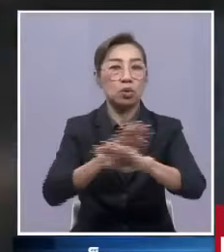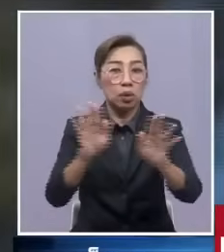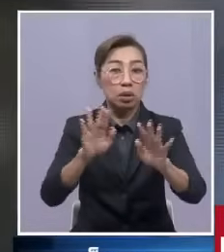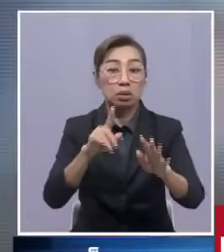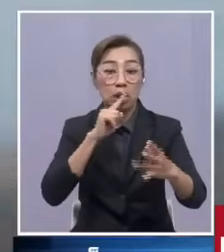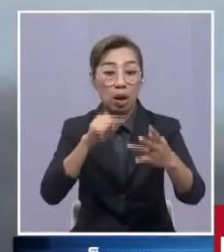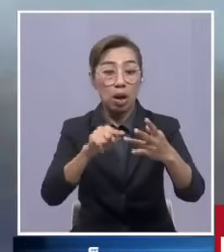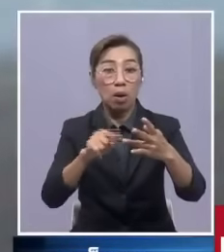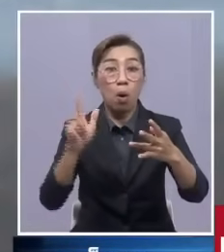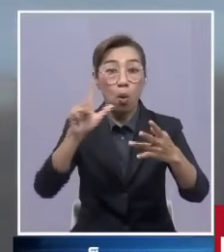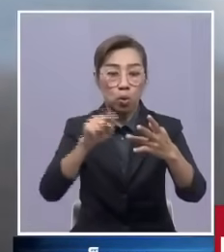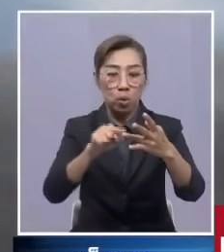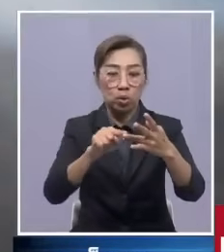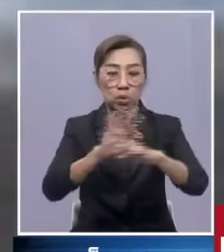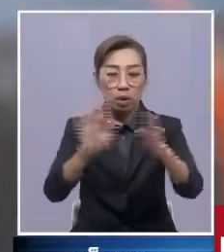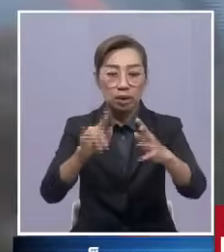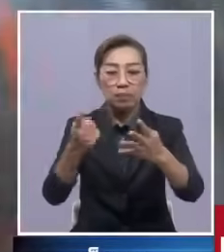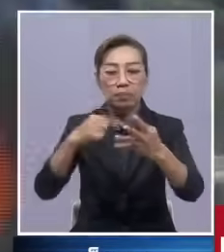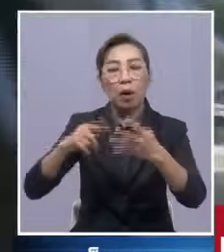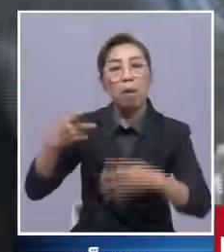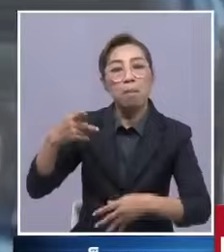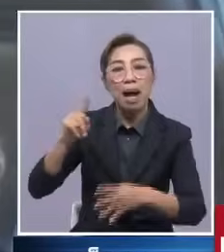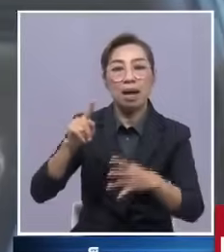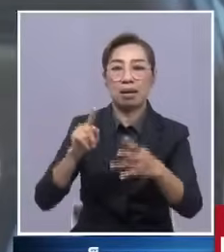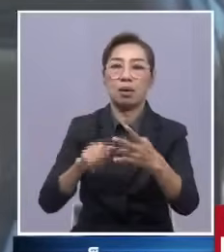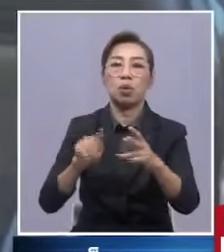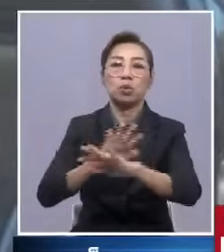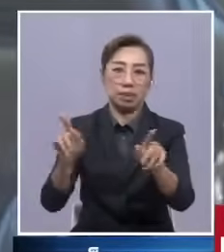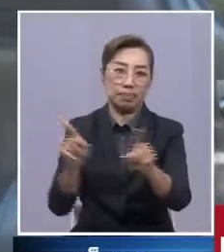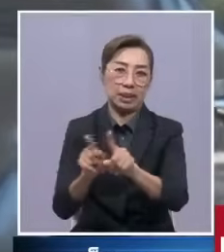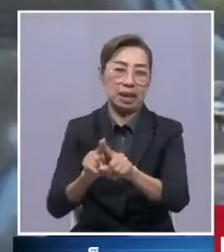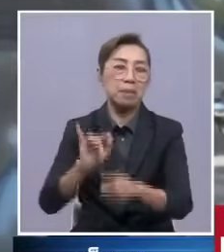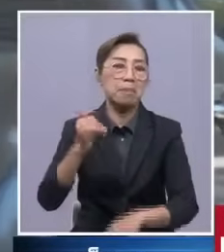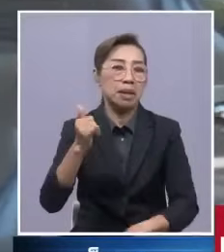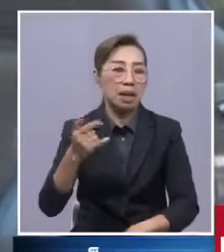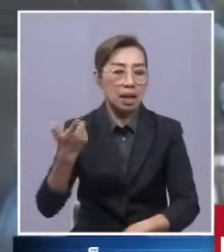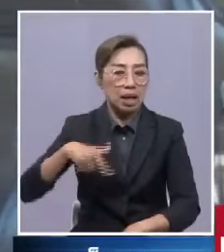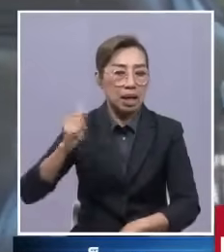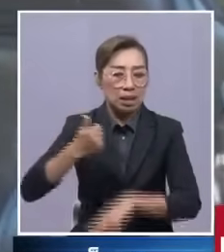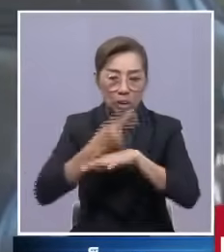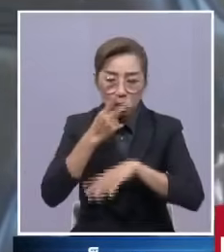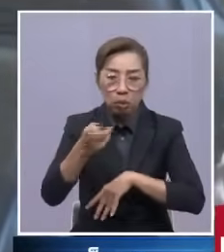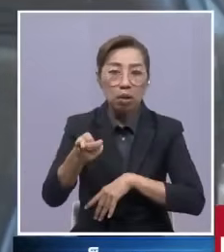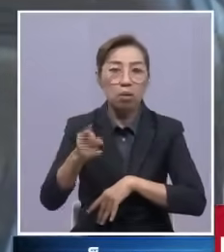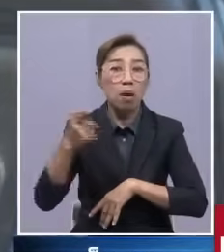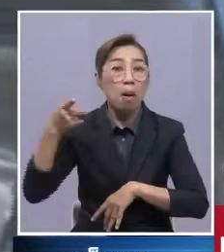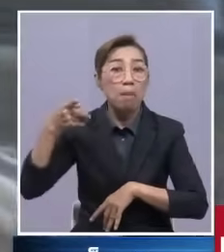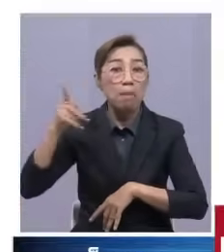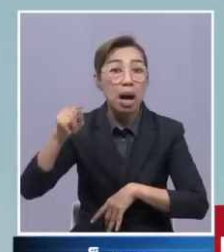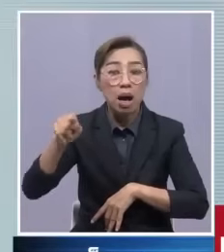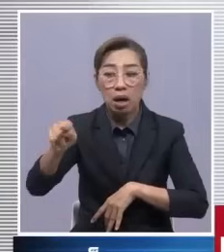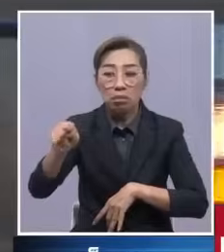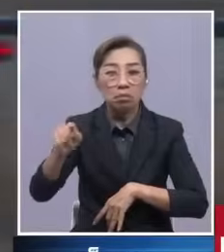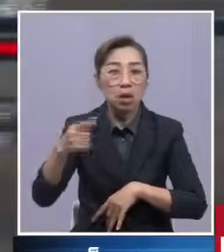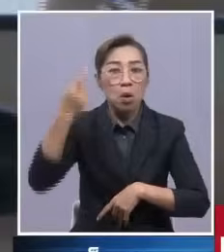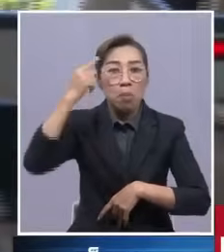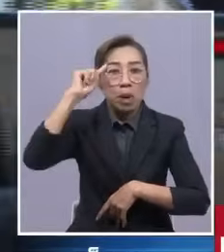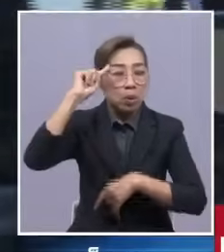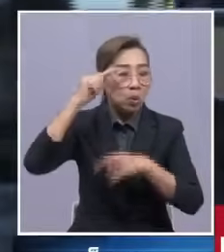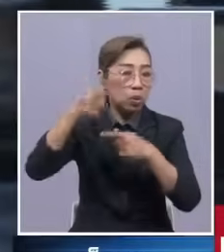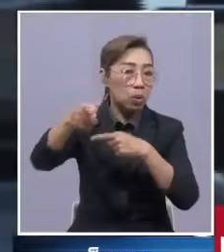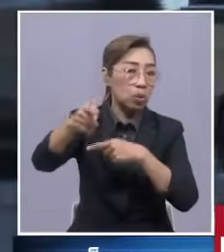ไปด้วยครับสำหรับแนวทางของป้าแตนนั้นก็มีการประเมินนะครับศาลอาจจะยกฟ้องเนื่องจากไม่มีส่วนเกี่ยวข้องและรับรู้รับ